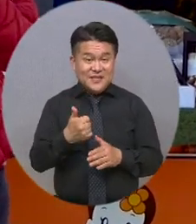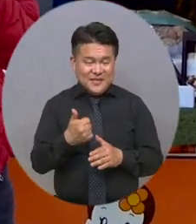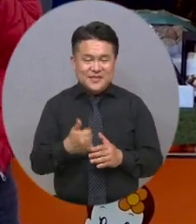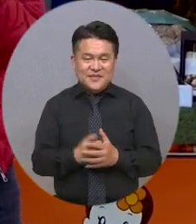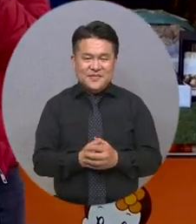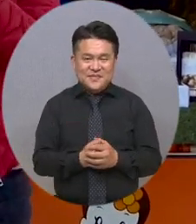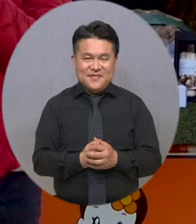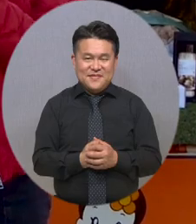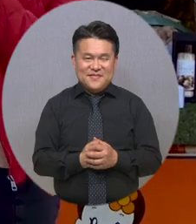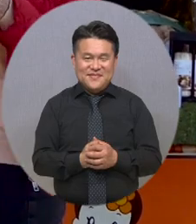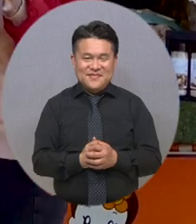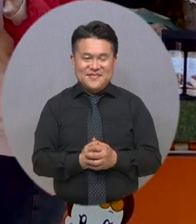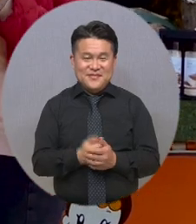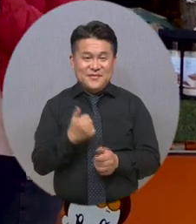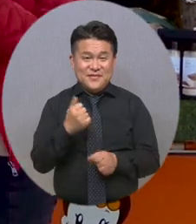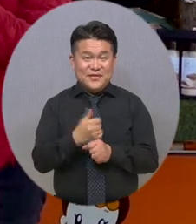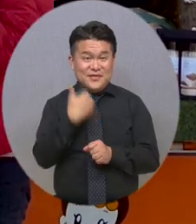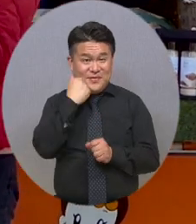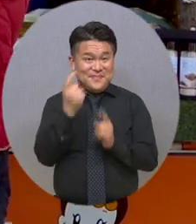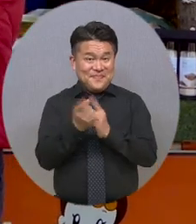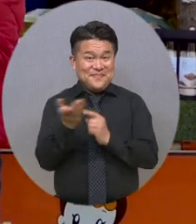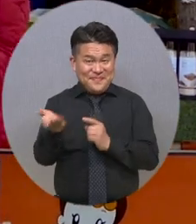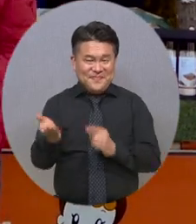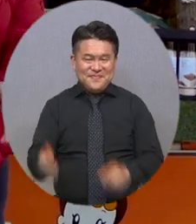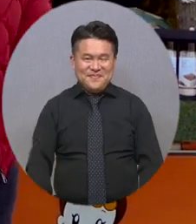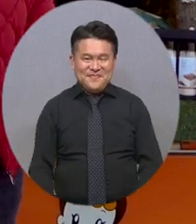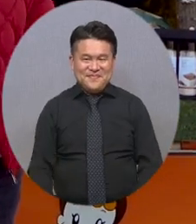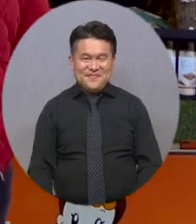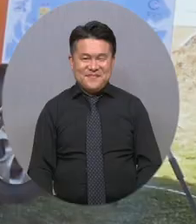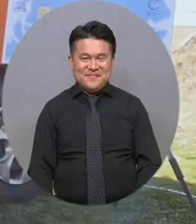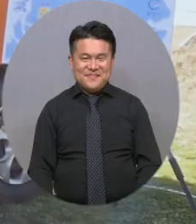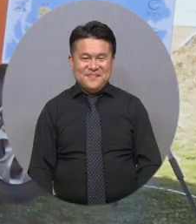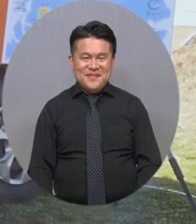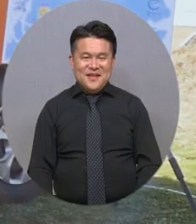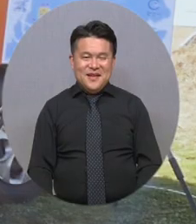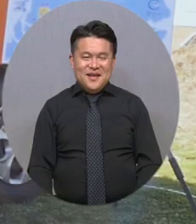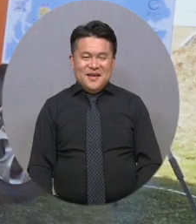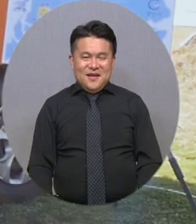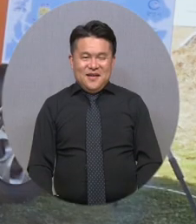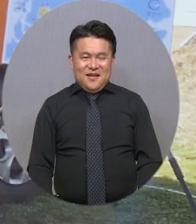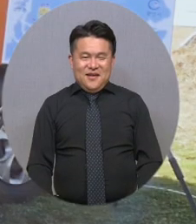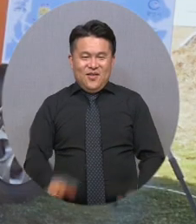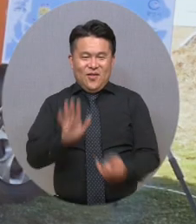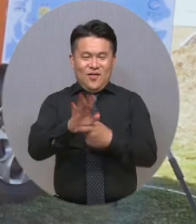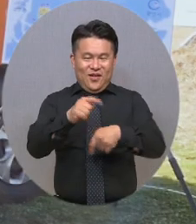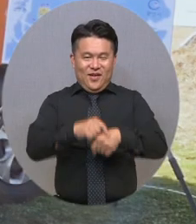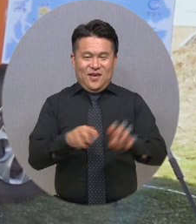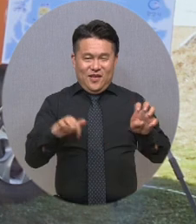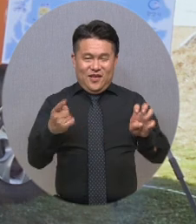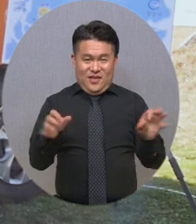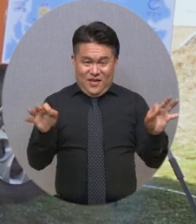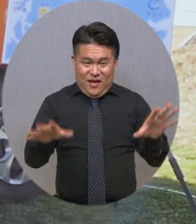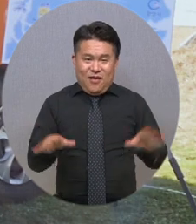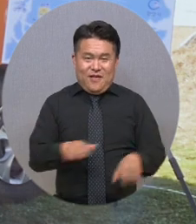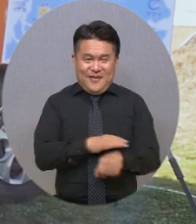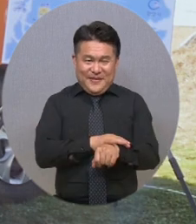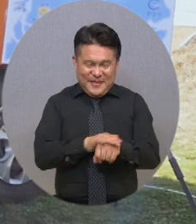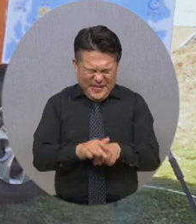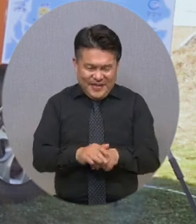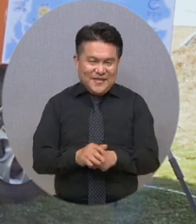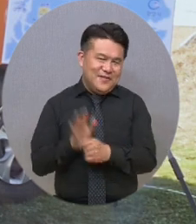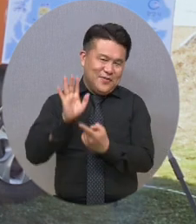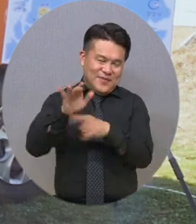농사 지으신 우리 생산자 여러분 만나보도록 하겠습니다. 아... 자, 홍보 시간은 30초입니다. 제대로 짧은